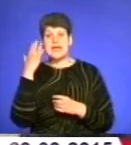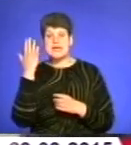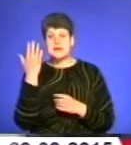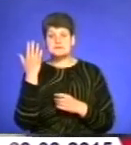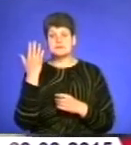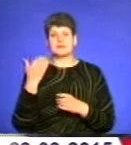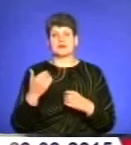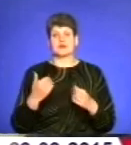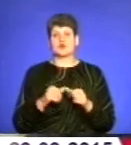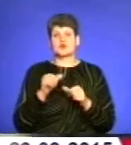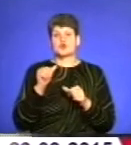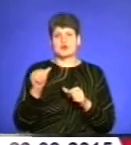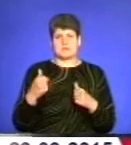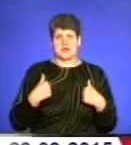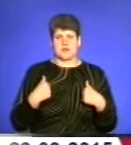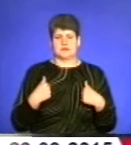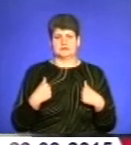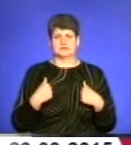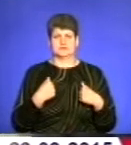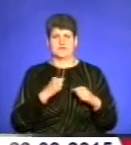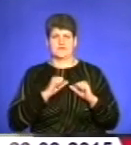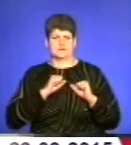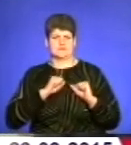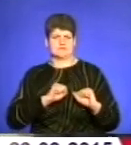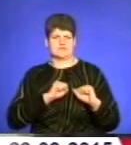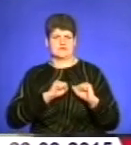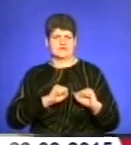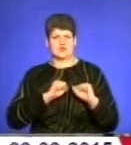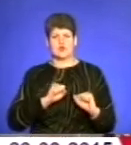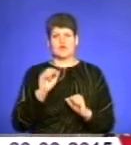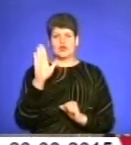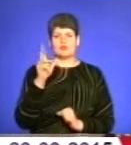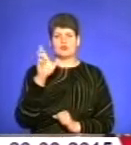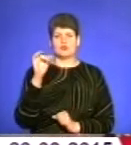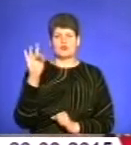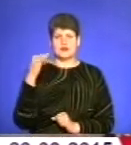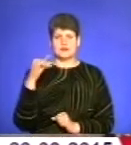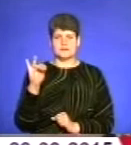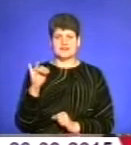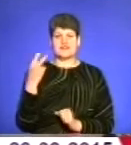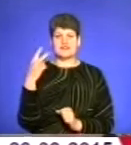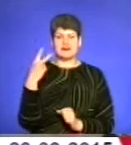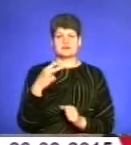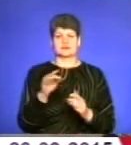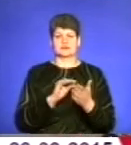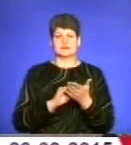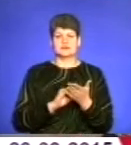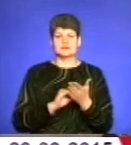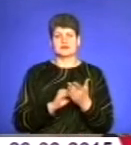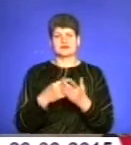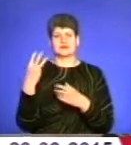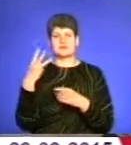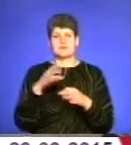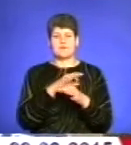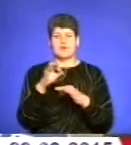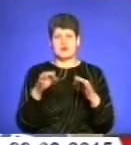Зокрема, яро її відстоював голова громадської ради Володимир Бурий. 20 авторів, понад 30 проєктів. Протягом лютого